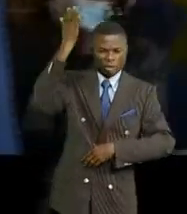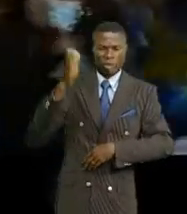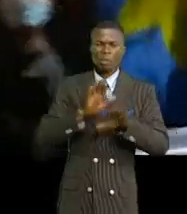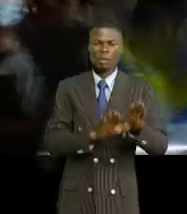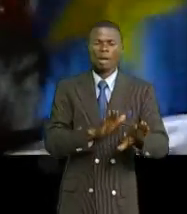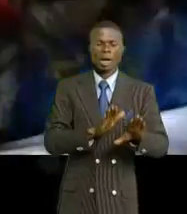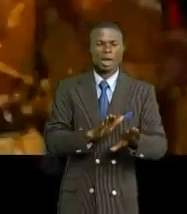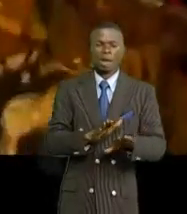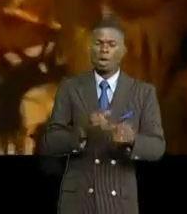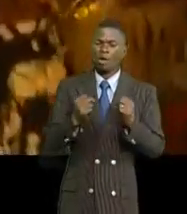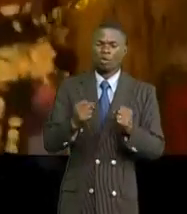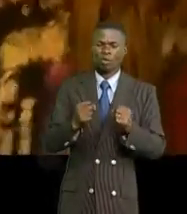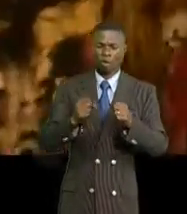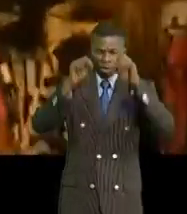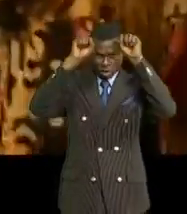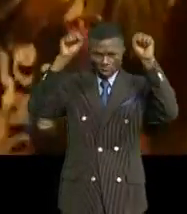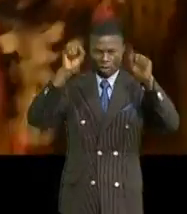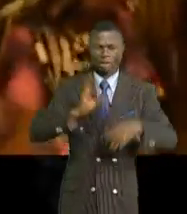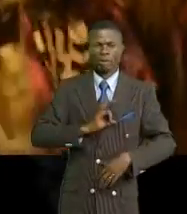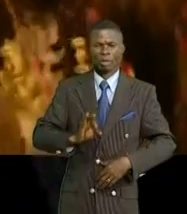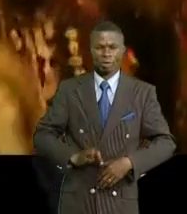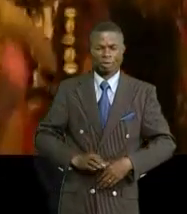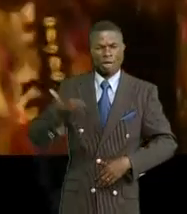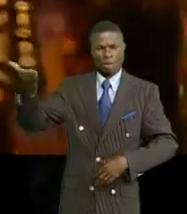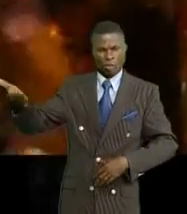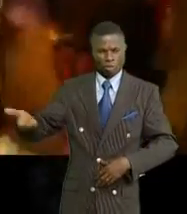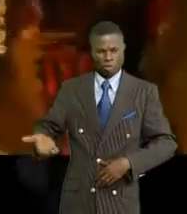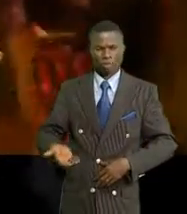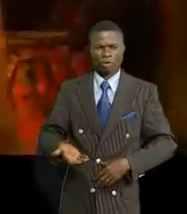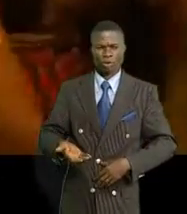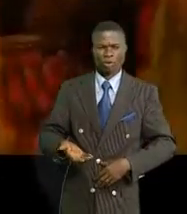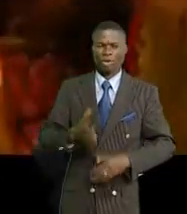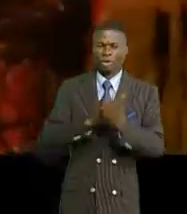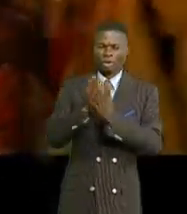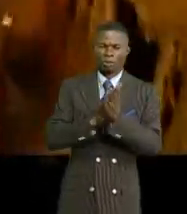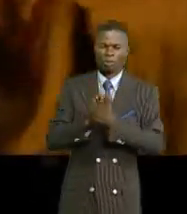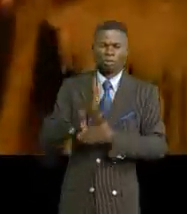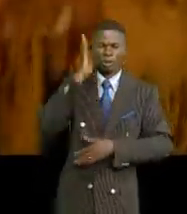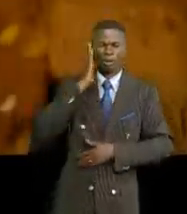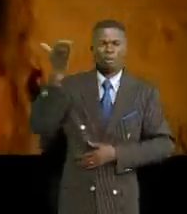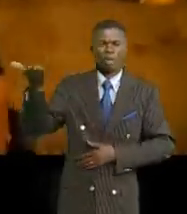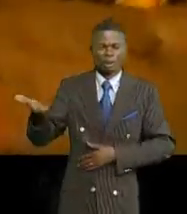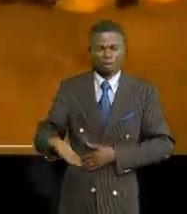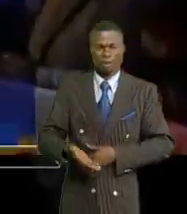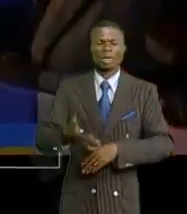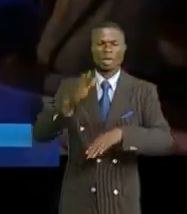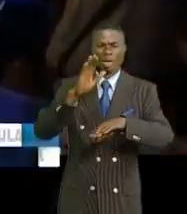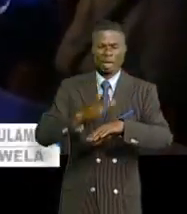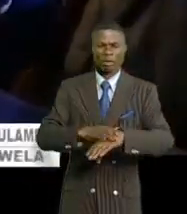attendait impatiemment le président de la République jusque tard pour lui souhaiter à sa manière la